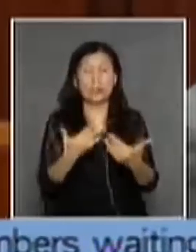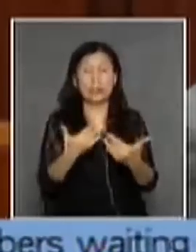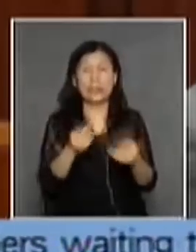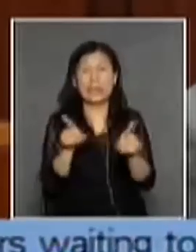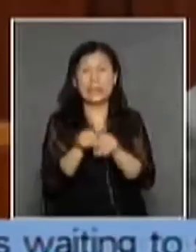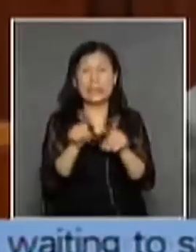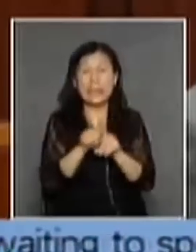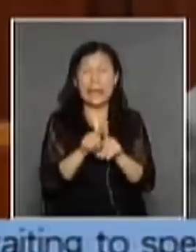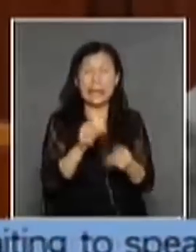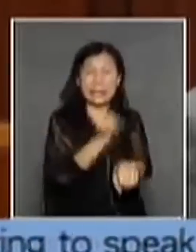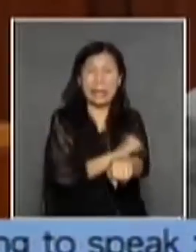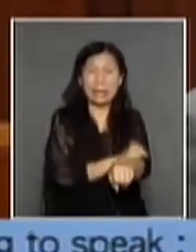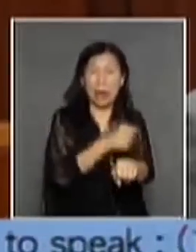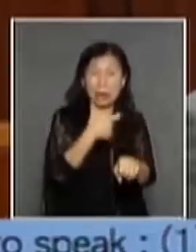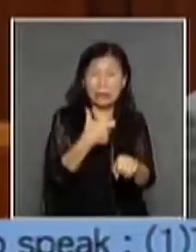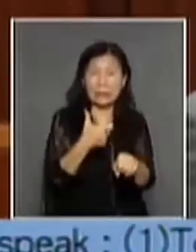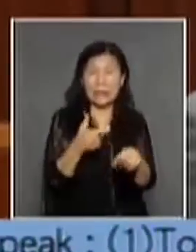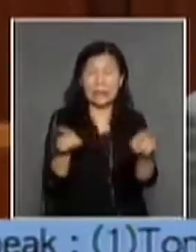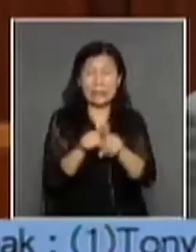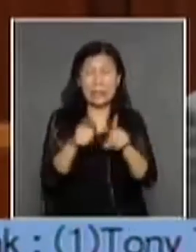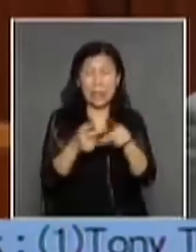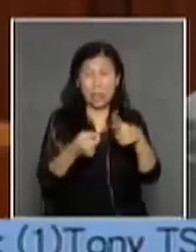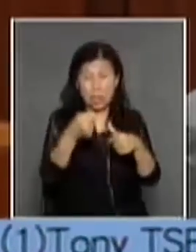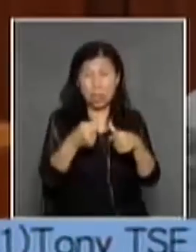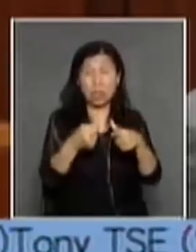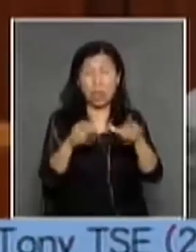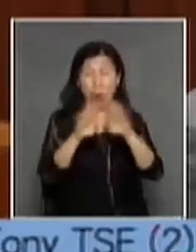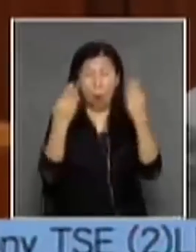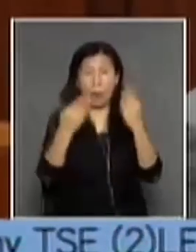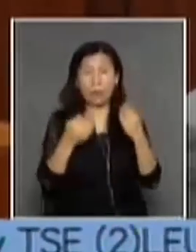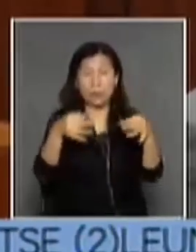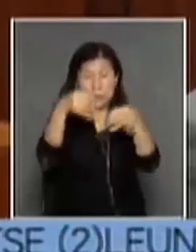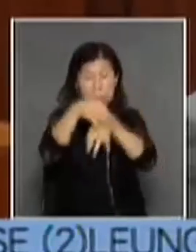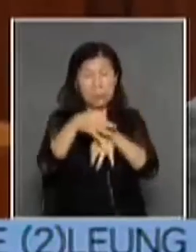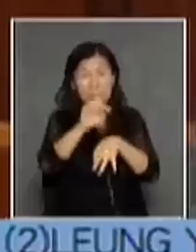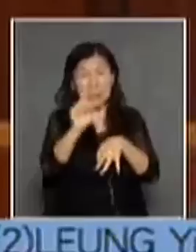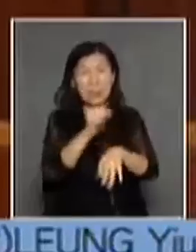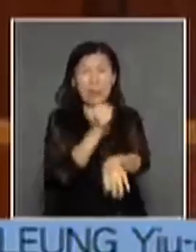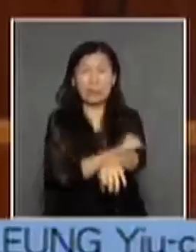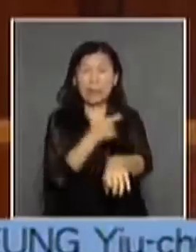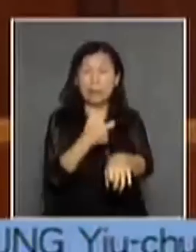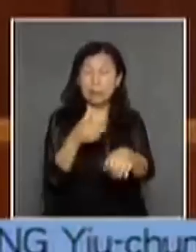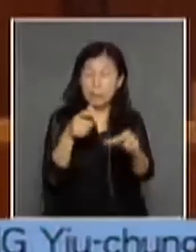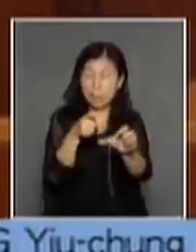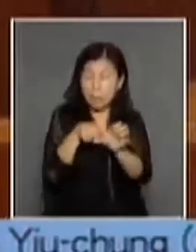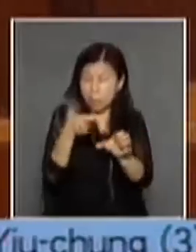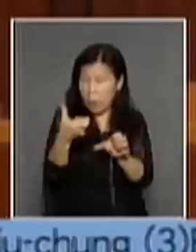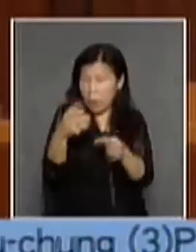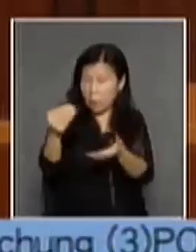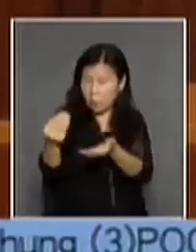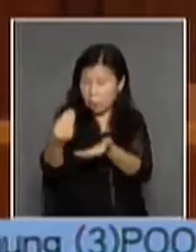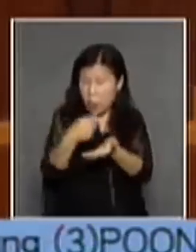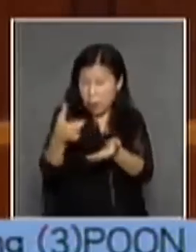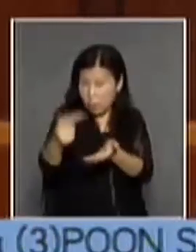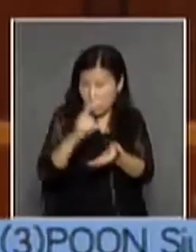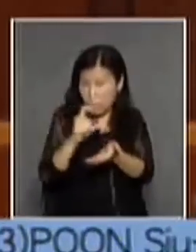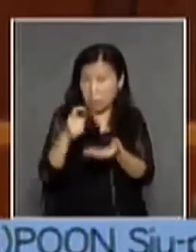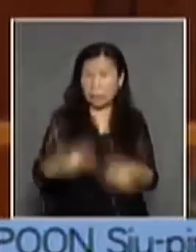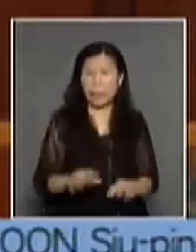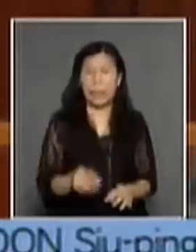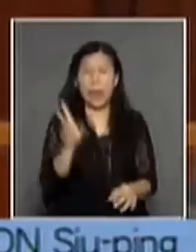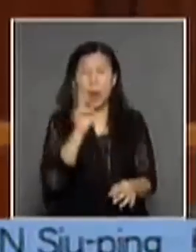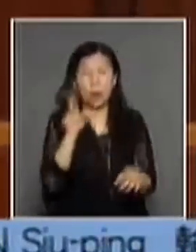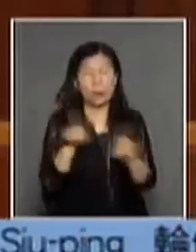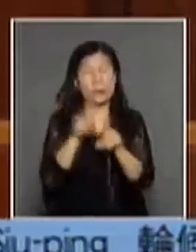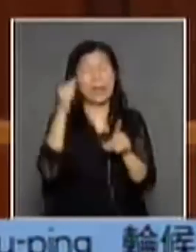而这个协议呢是公开的，大家看到的，里面有哪部分是讲回佣呢？咁所以呢，我觉得归根